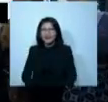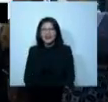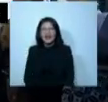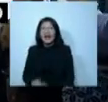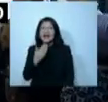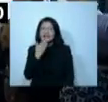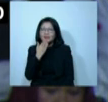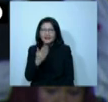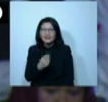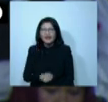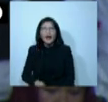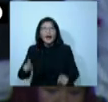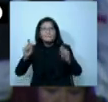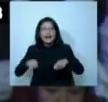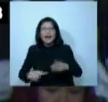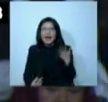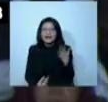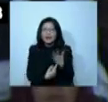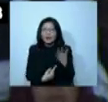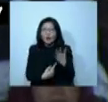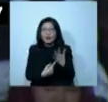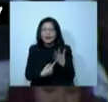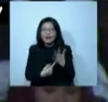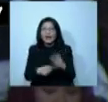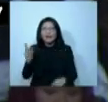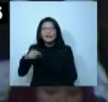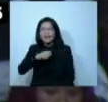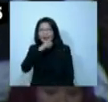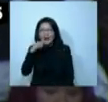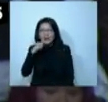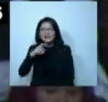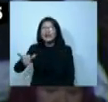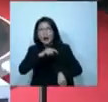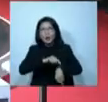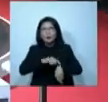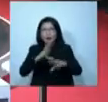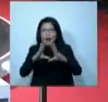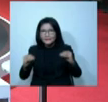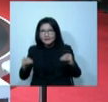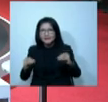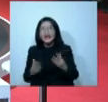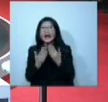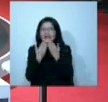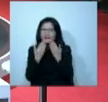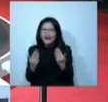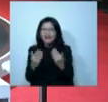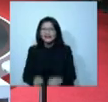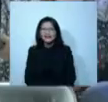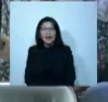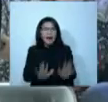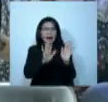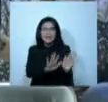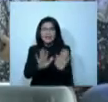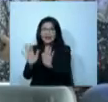baik dan sekaligus serangan-serangan balik kepada dua kritikusnya itu kan itu yang sebenarnya disampaikan kepada pemilih untuk menegaskan